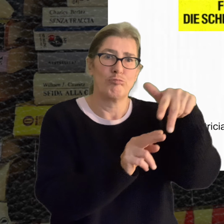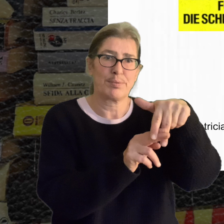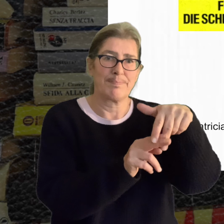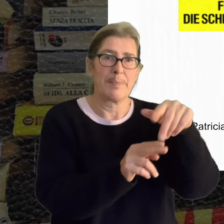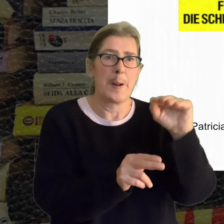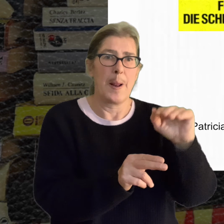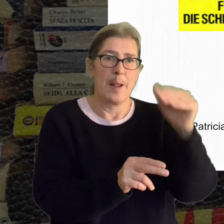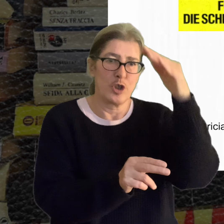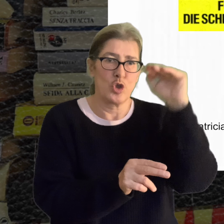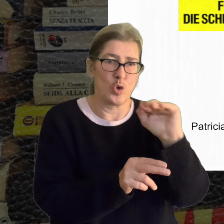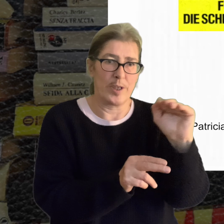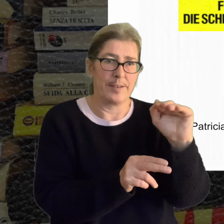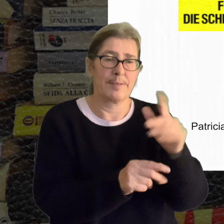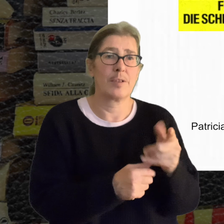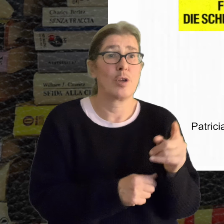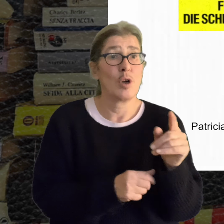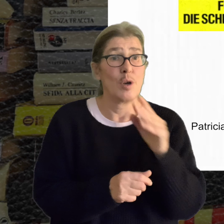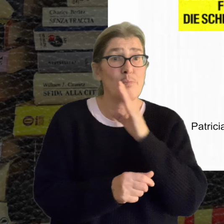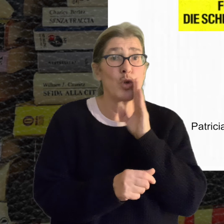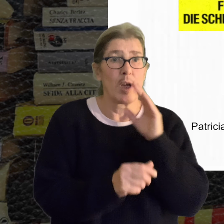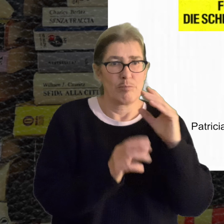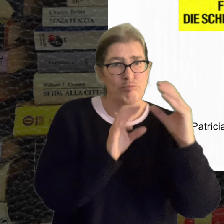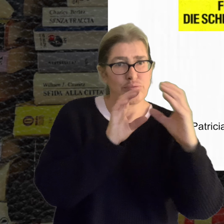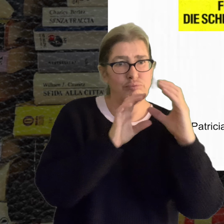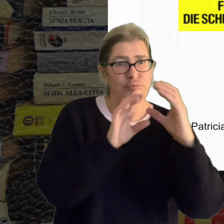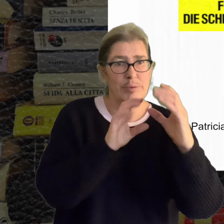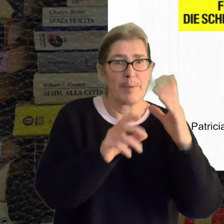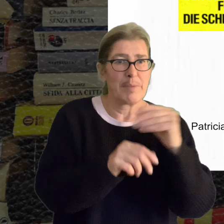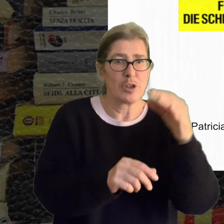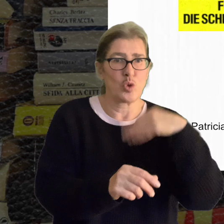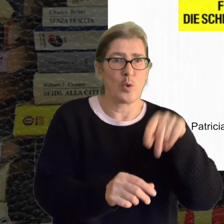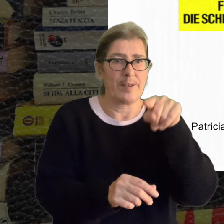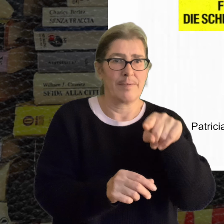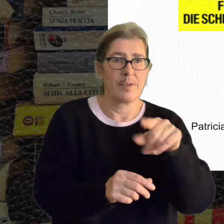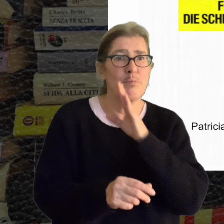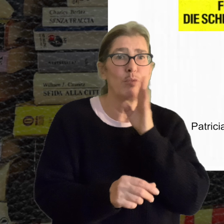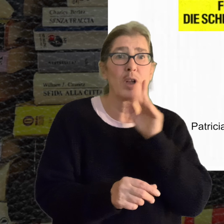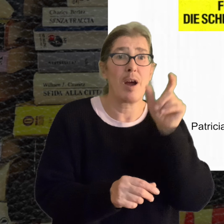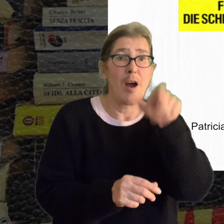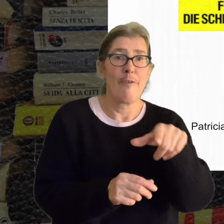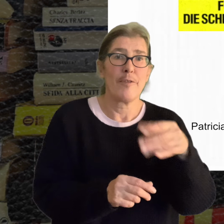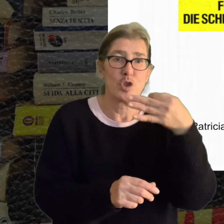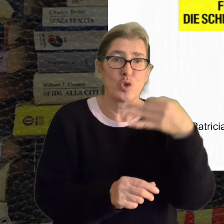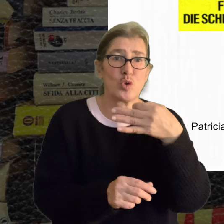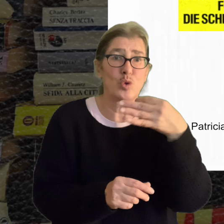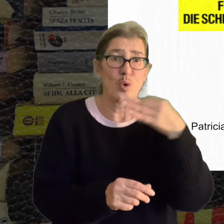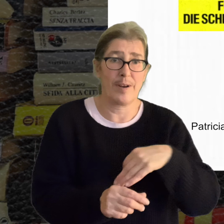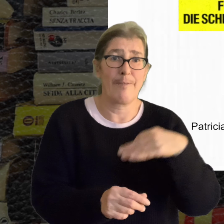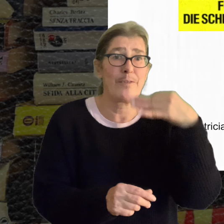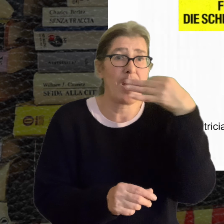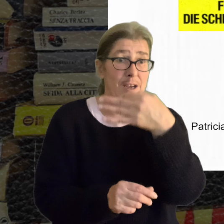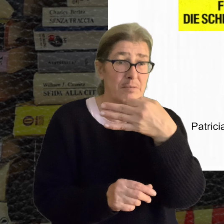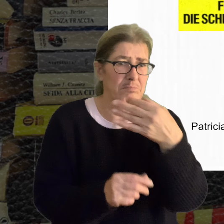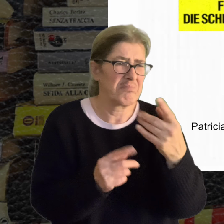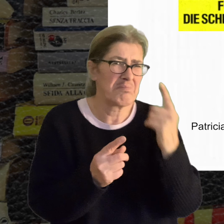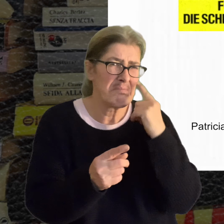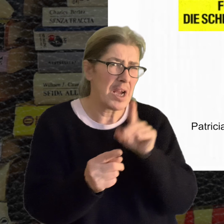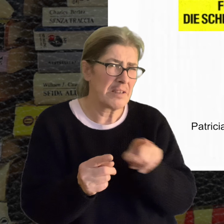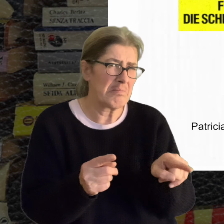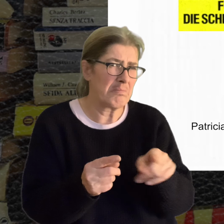kleinen Jungen und die Mutter kommuniziert mit ihrem Sohn und fragt ihren Sohn wie er das